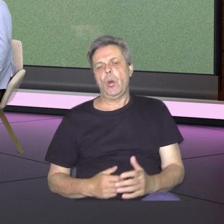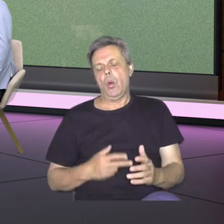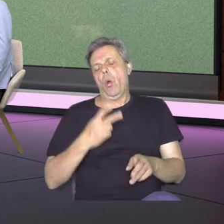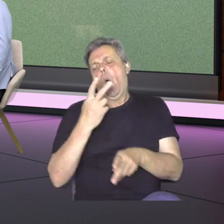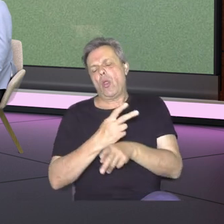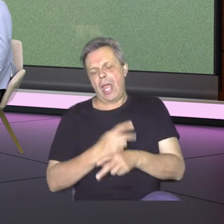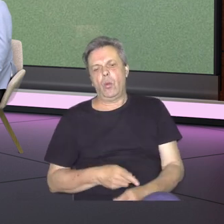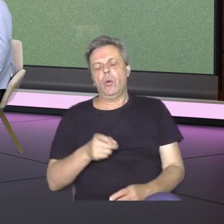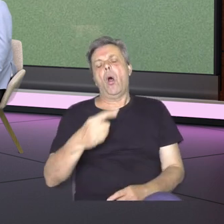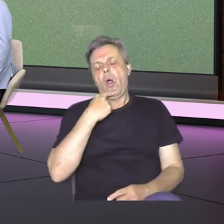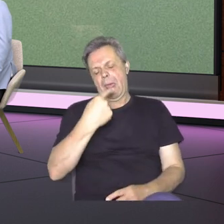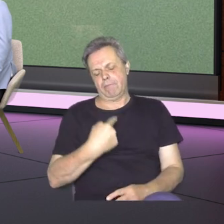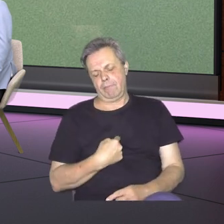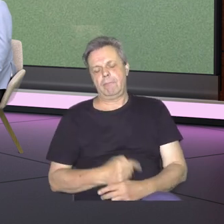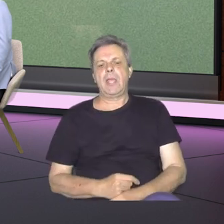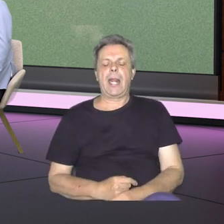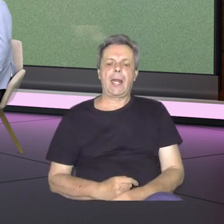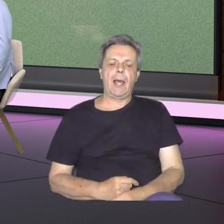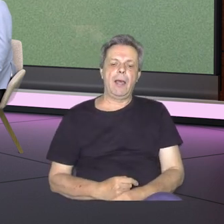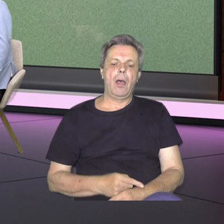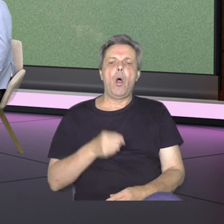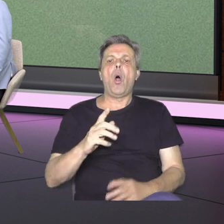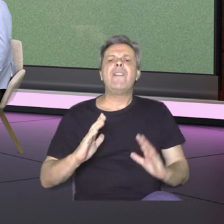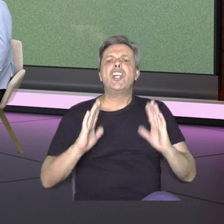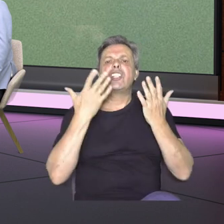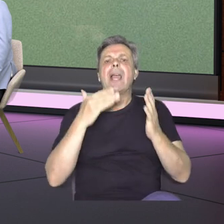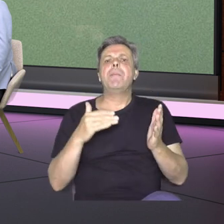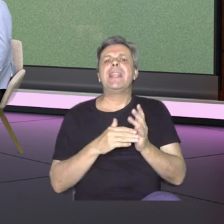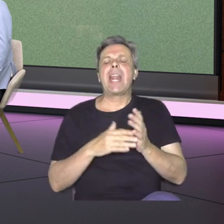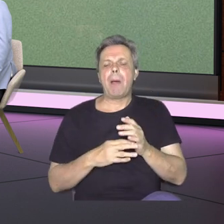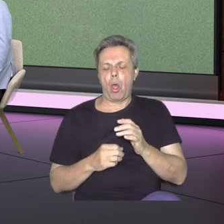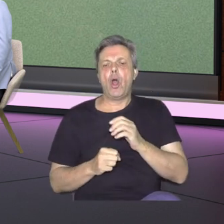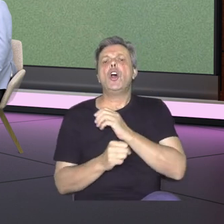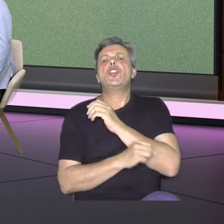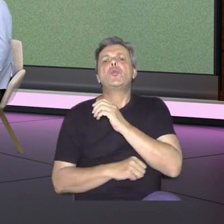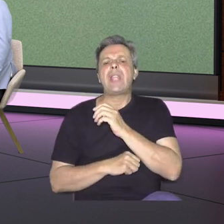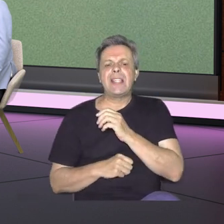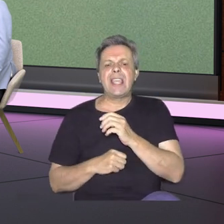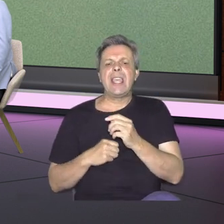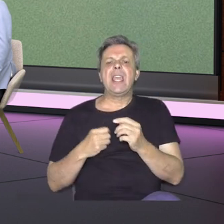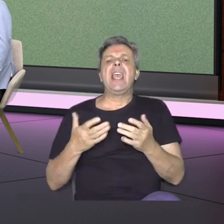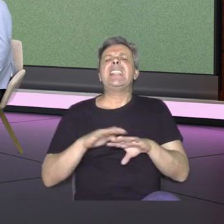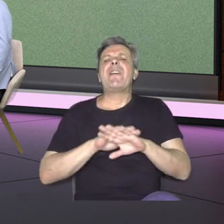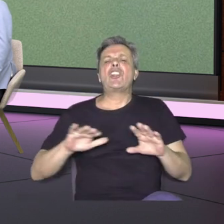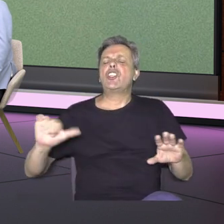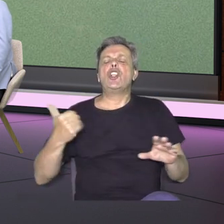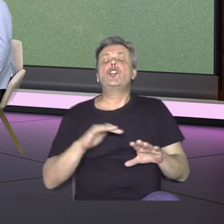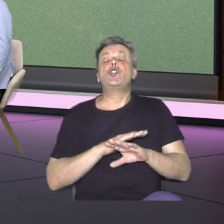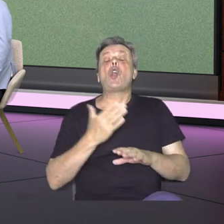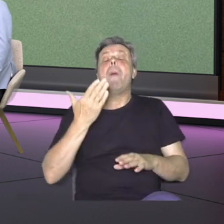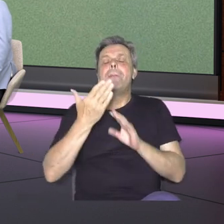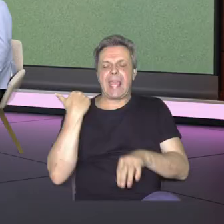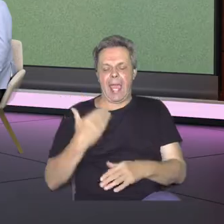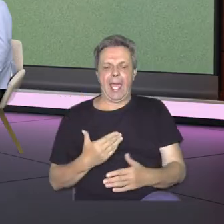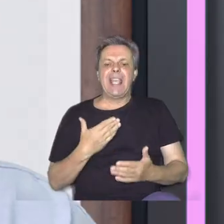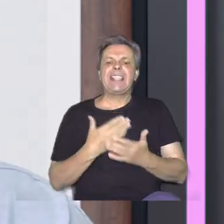našli smo se u Marsoniji i ona je ovako rekla. Ovaj štrajk bi trebalo studentski zavrti što prije,